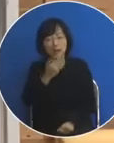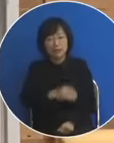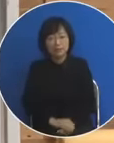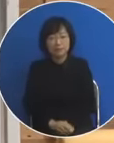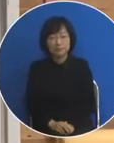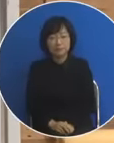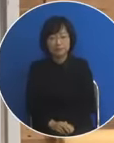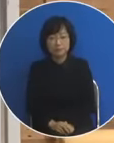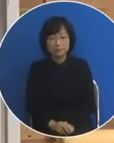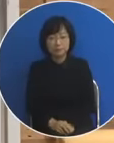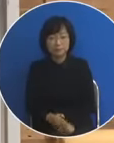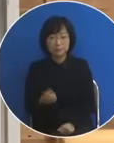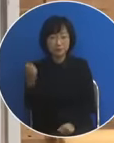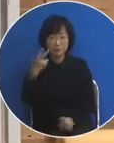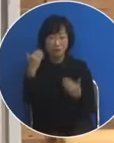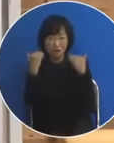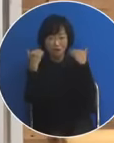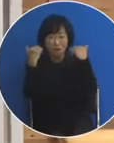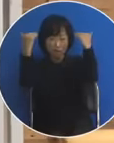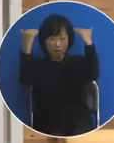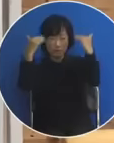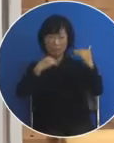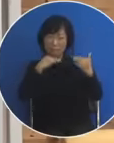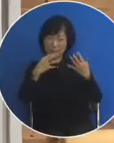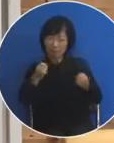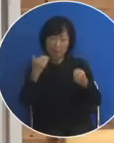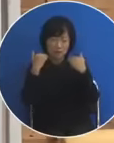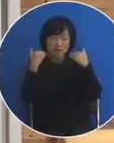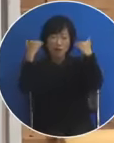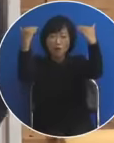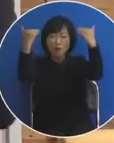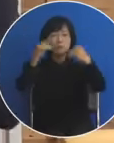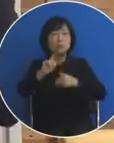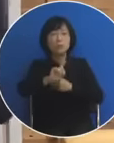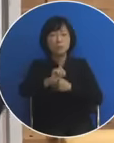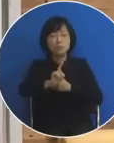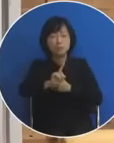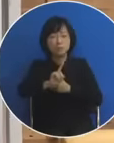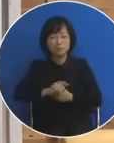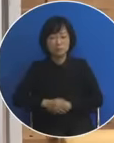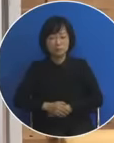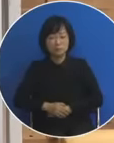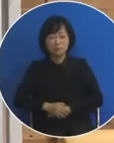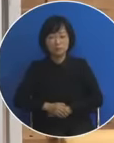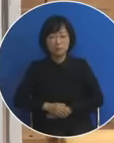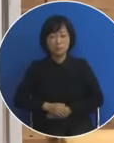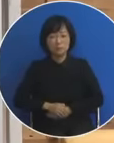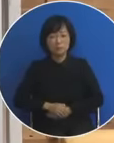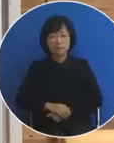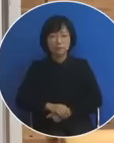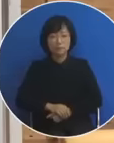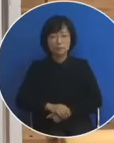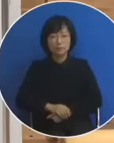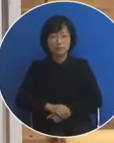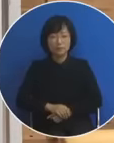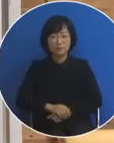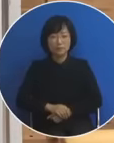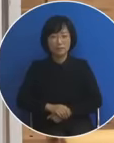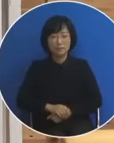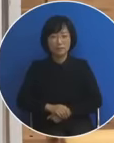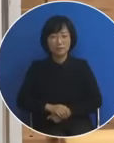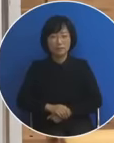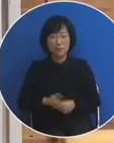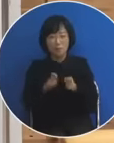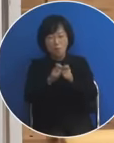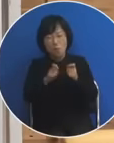우리 나이 많은 기성세대. Now what about our adult generation? 자, 여러분들은 이제 거의 많이 살아와서